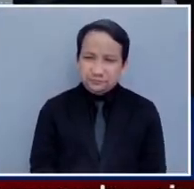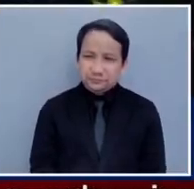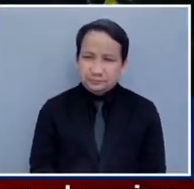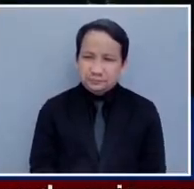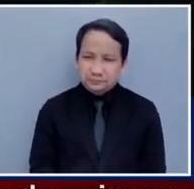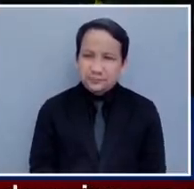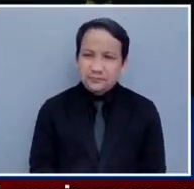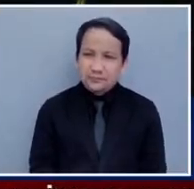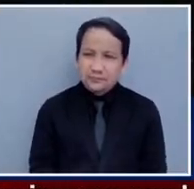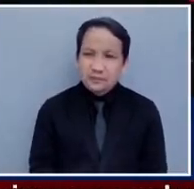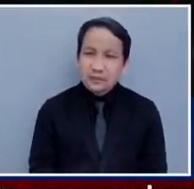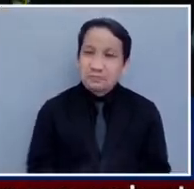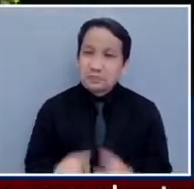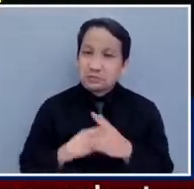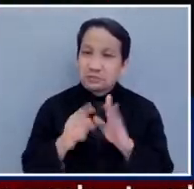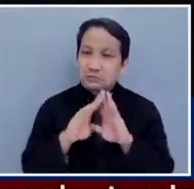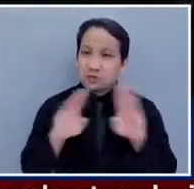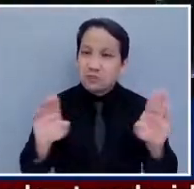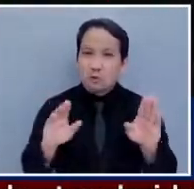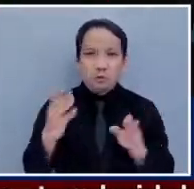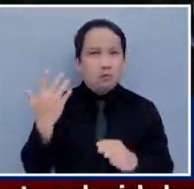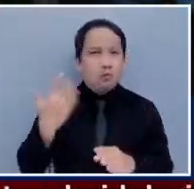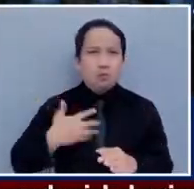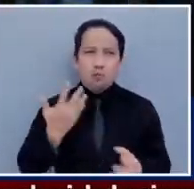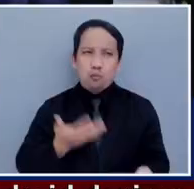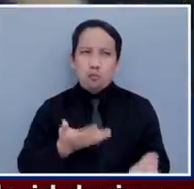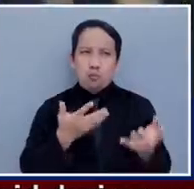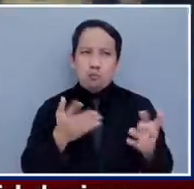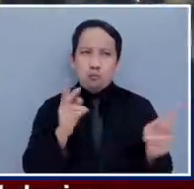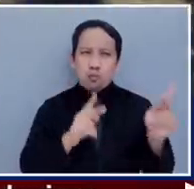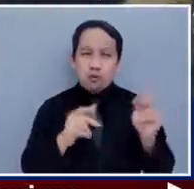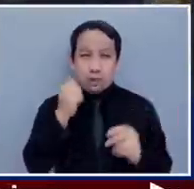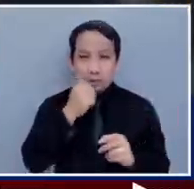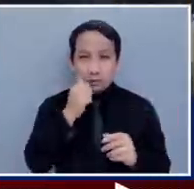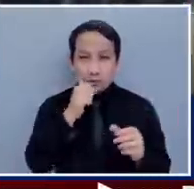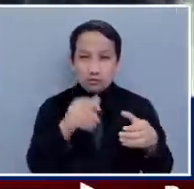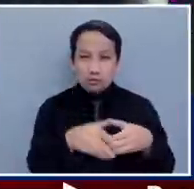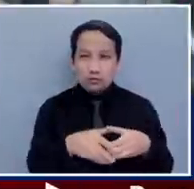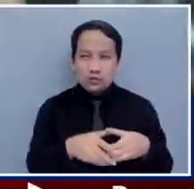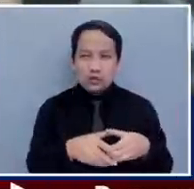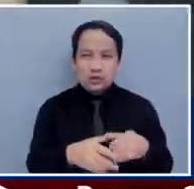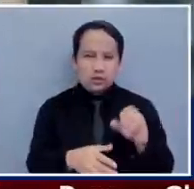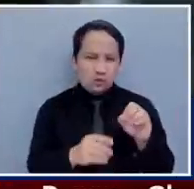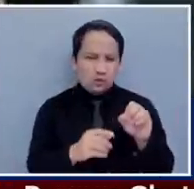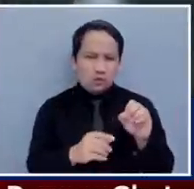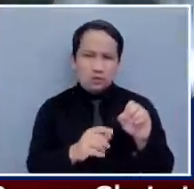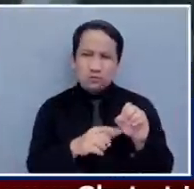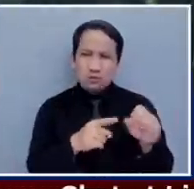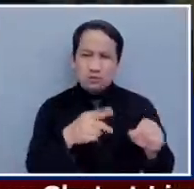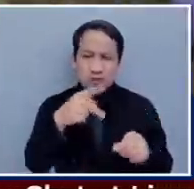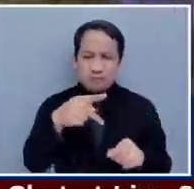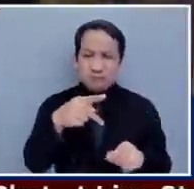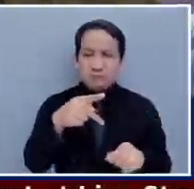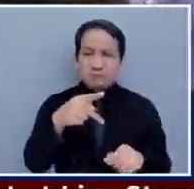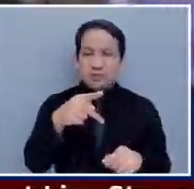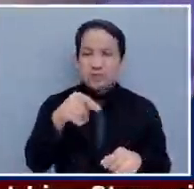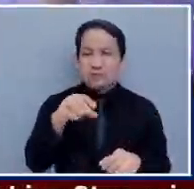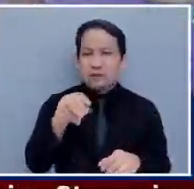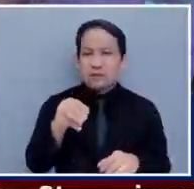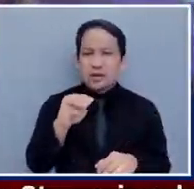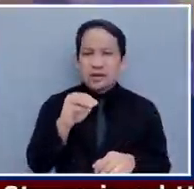Opening number pa lang, todo na agad ang performances ng mga girl groups gaya ng original at pioneer P-pop group na MNL48.